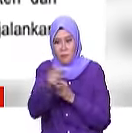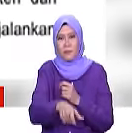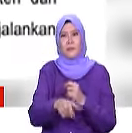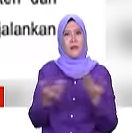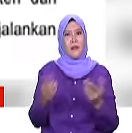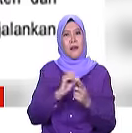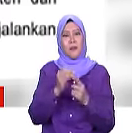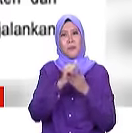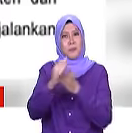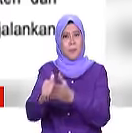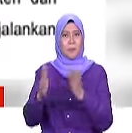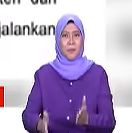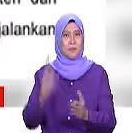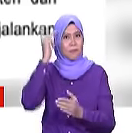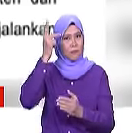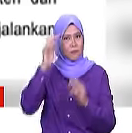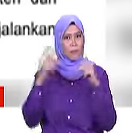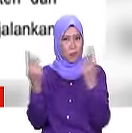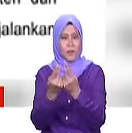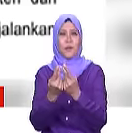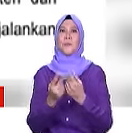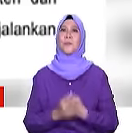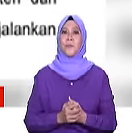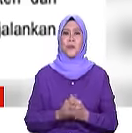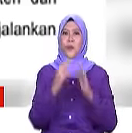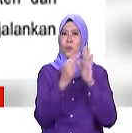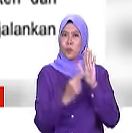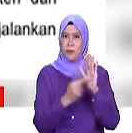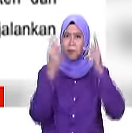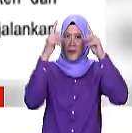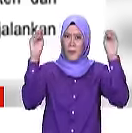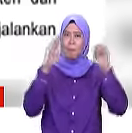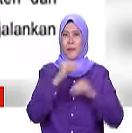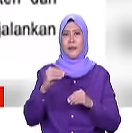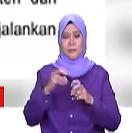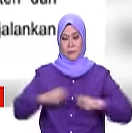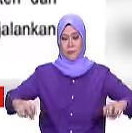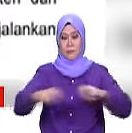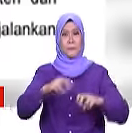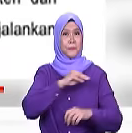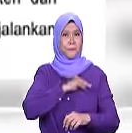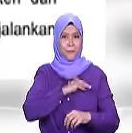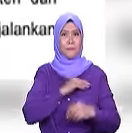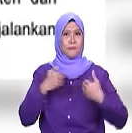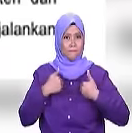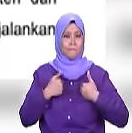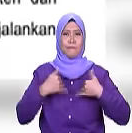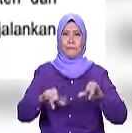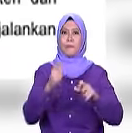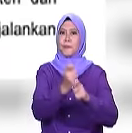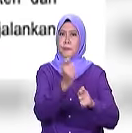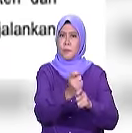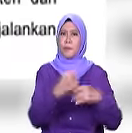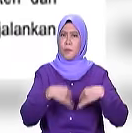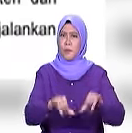mana-mana pemimpin parti politik. Oleh itu, dari segi undang-undang Perdana Menteri dan Jemaah Menteri sedia ada ternyata masih kekal